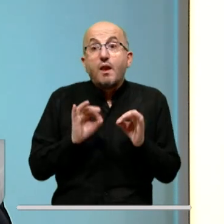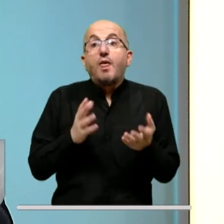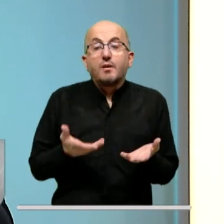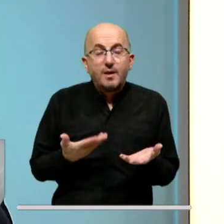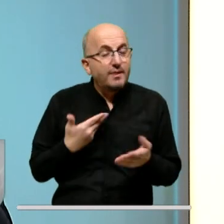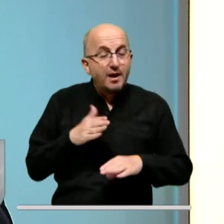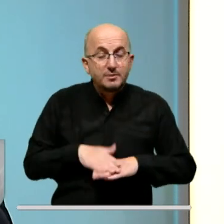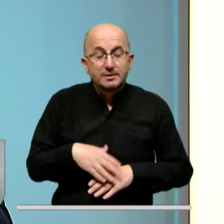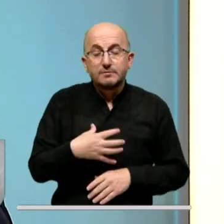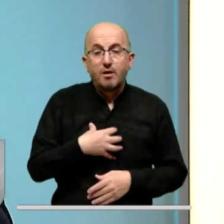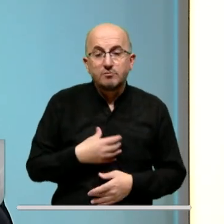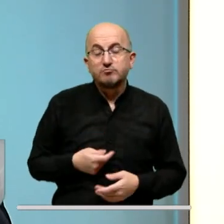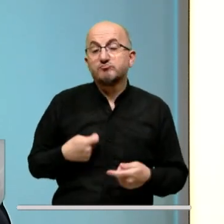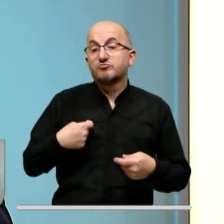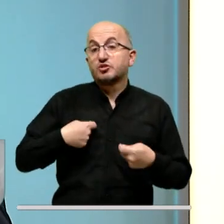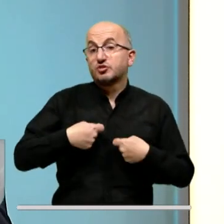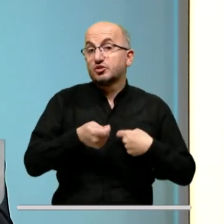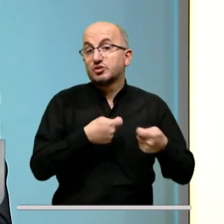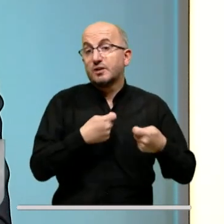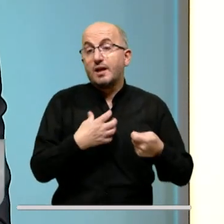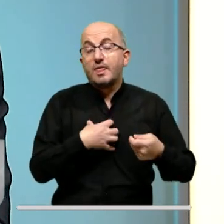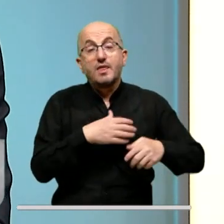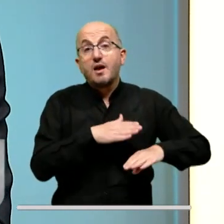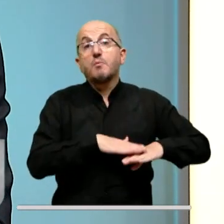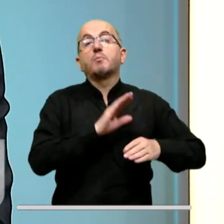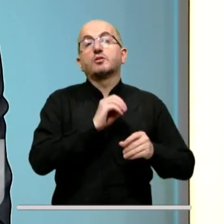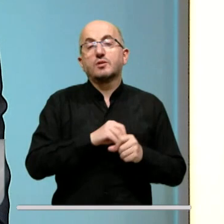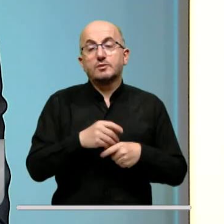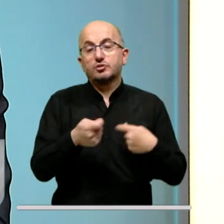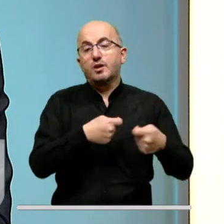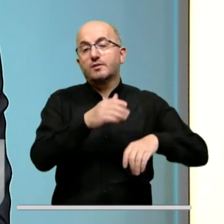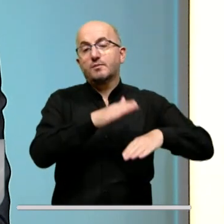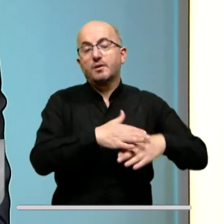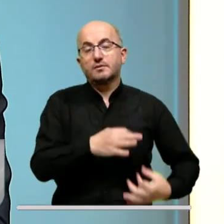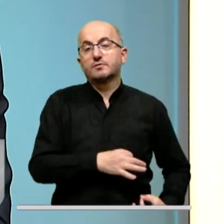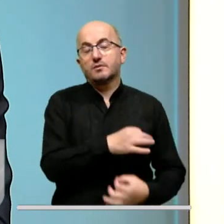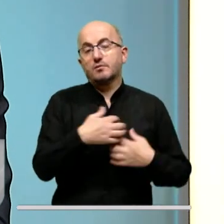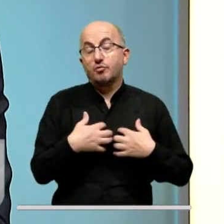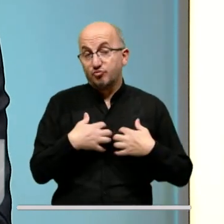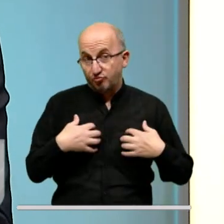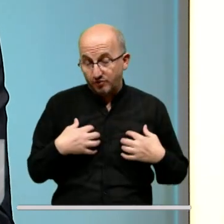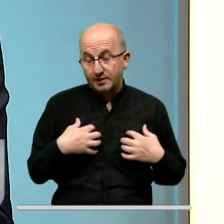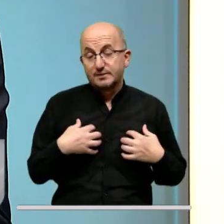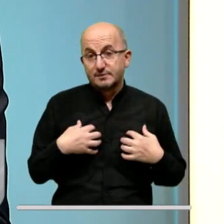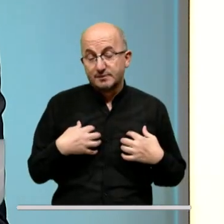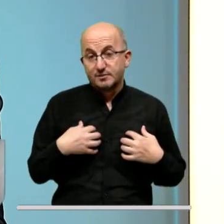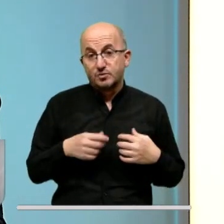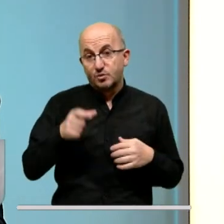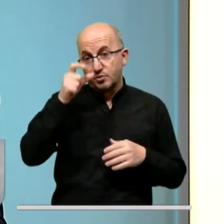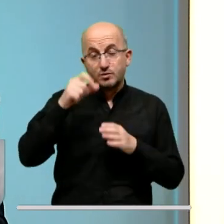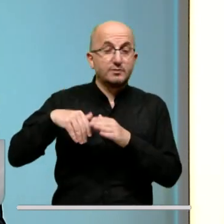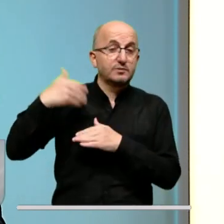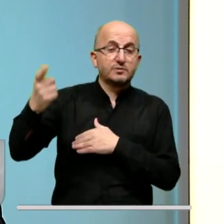yapacak kendi ticaretini Efendim kendi yapamayacağı için o ticareti yapan insanlarla ama Güven Telkin edecek Tabii ki biliyorsunuz yurt dışında